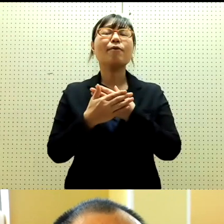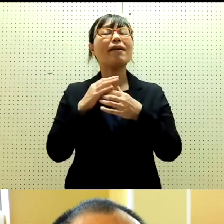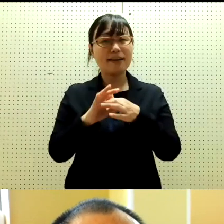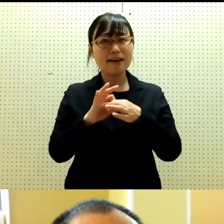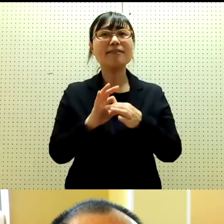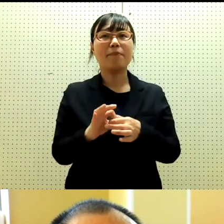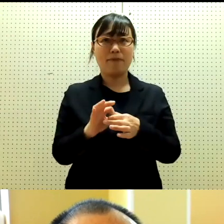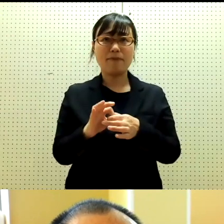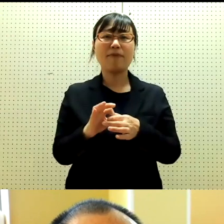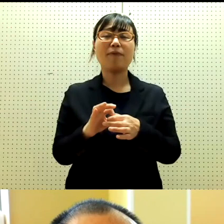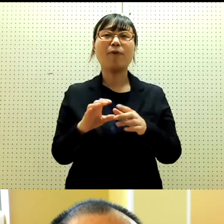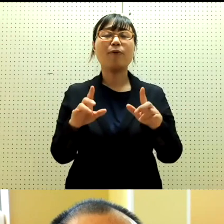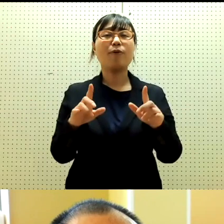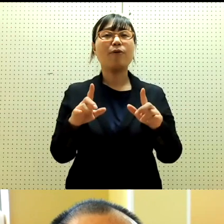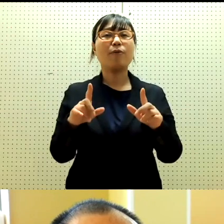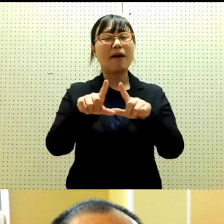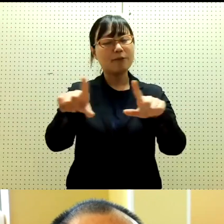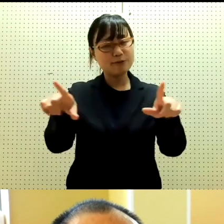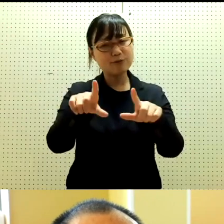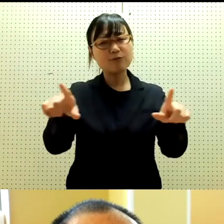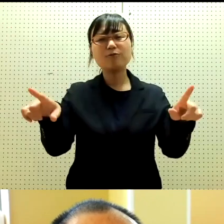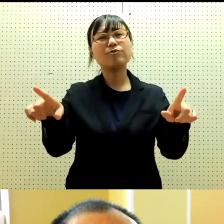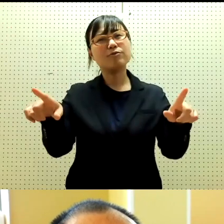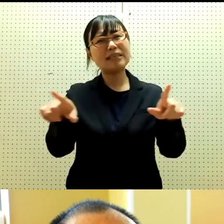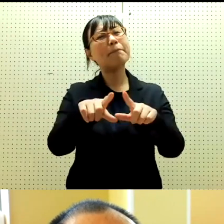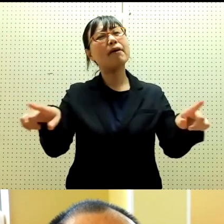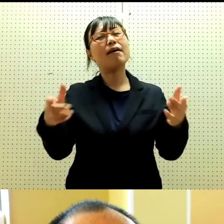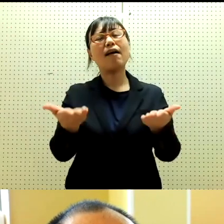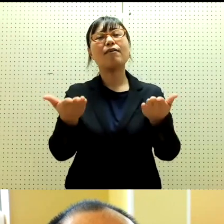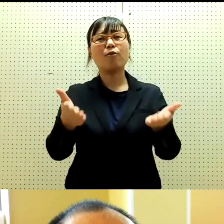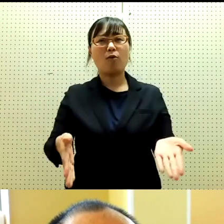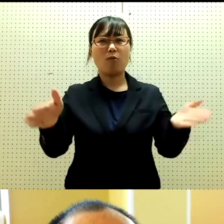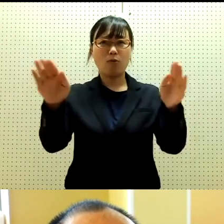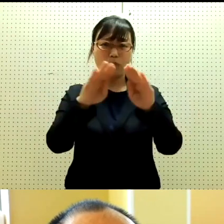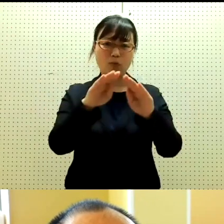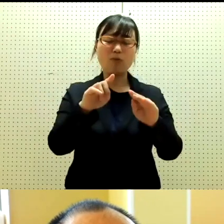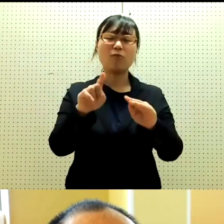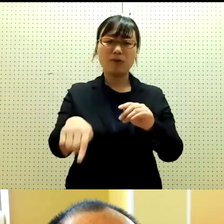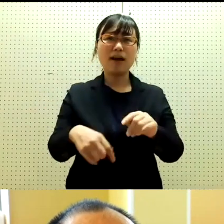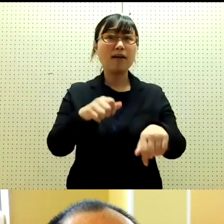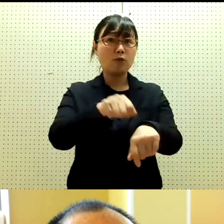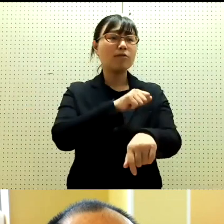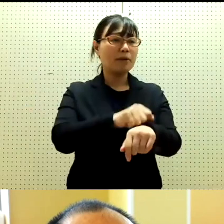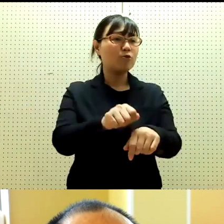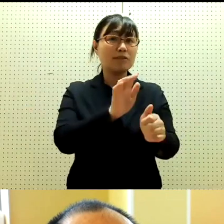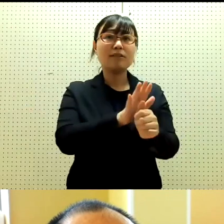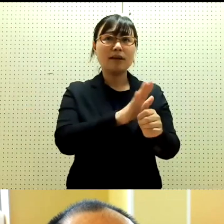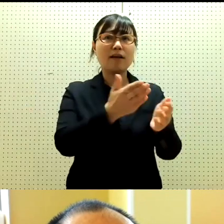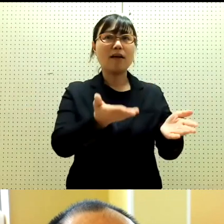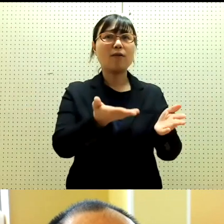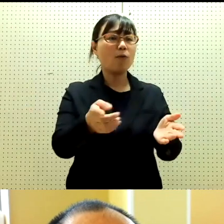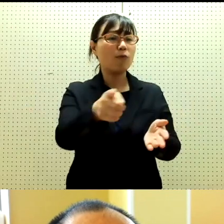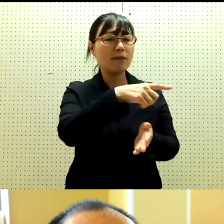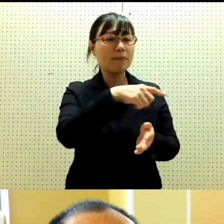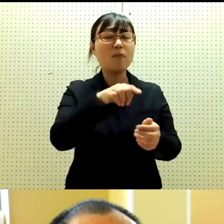の、学校で行われているケース、それから特別支援で、サポートっていう形で、入